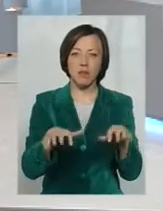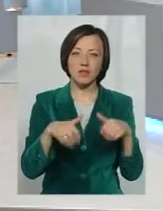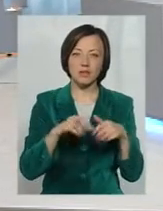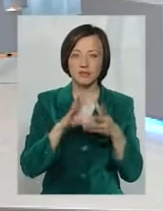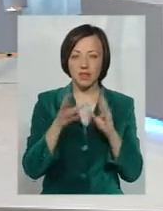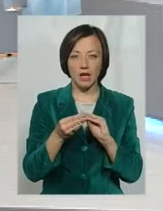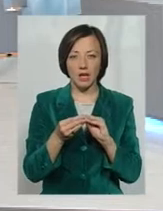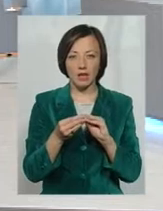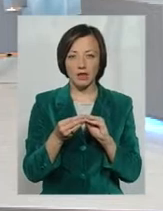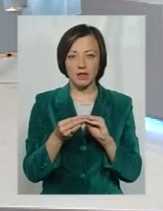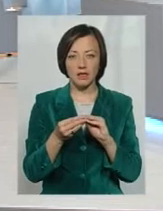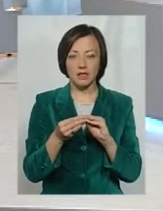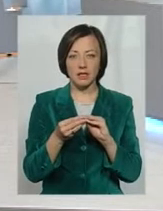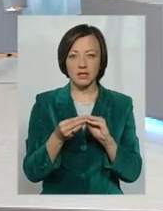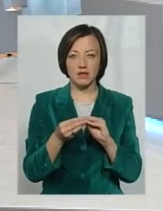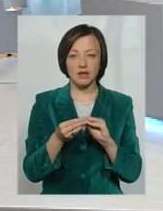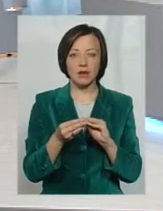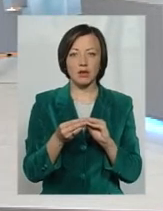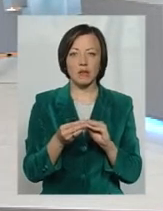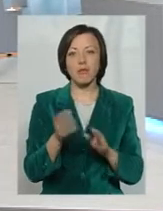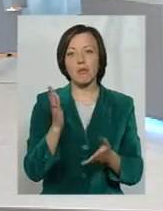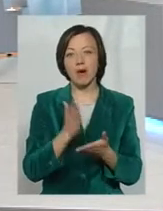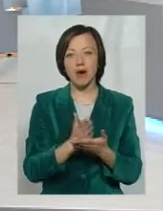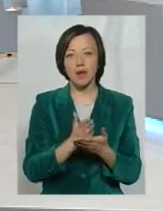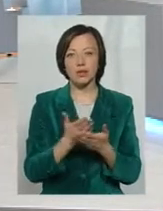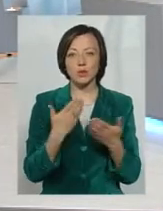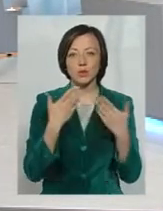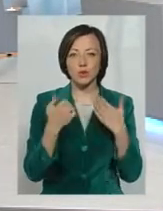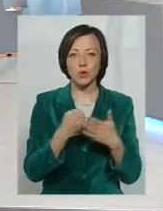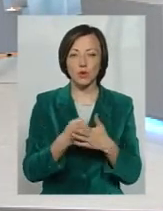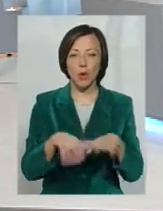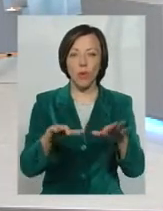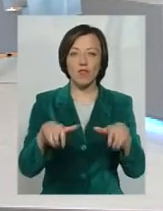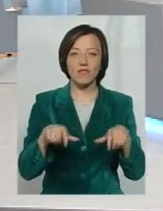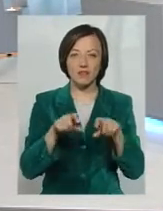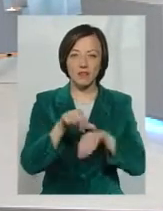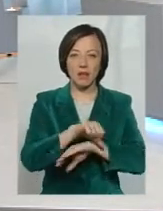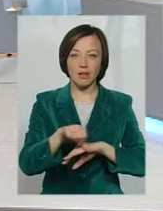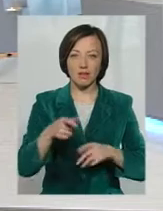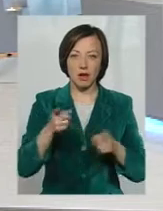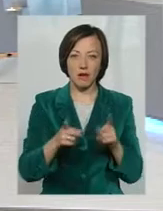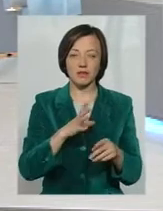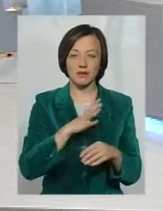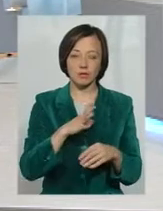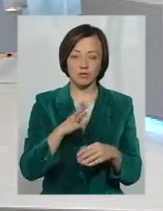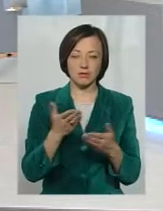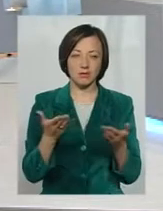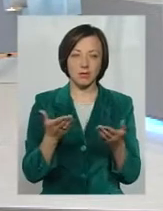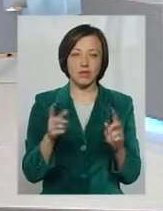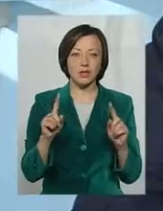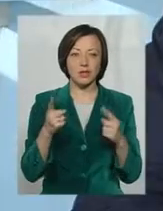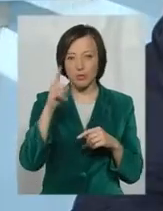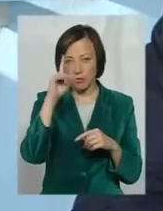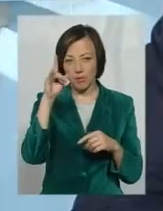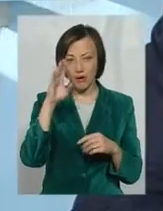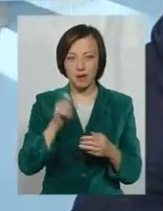вони взагалі будь-коли мали стосунок до конфіскату, який справді вилучався митниці? Це дуже